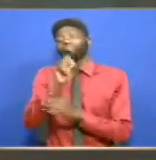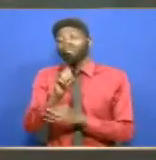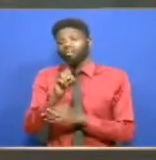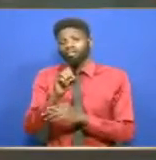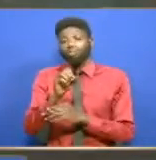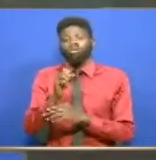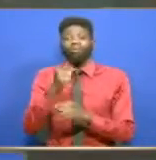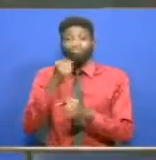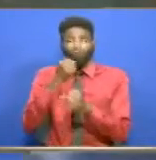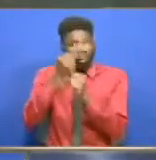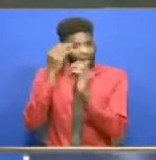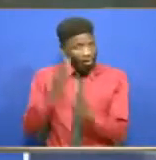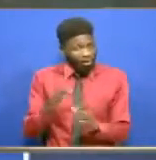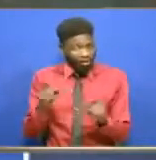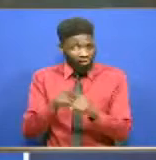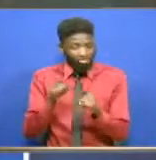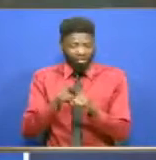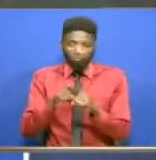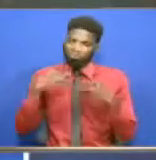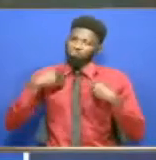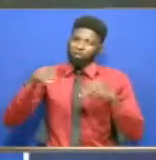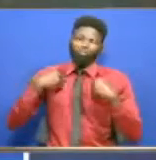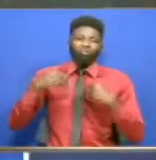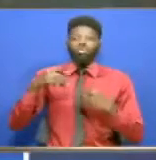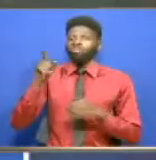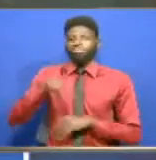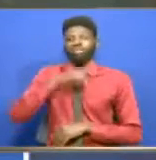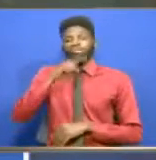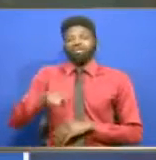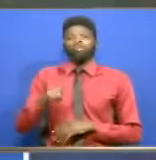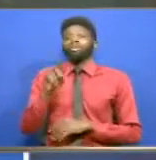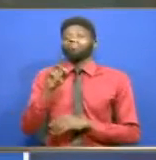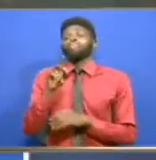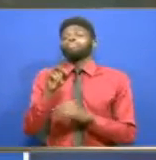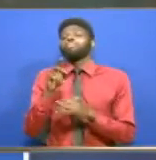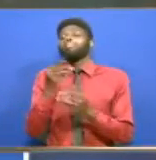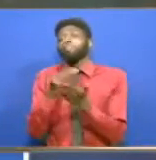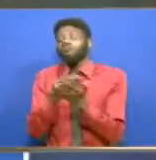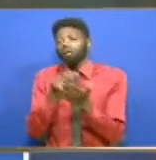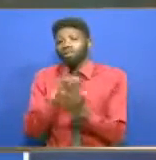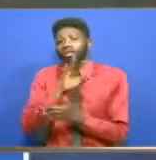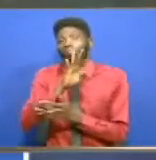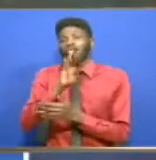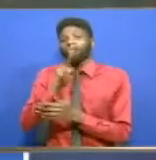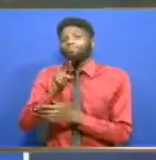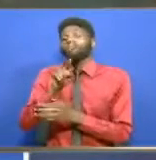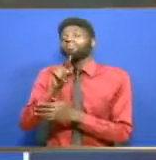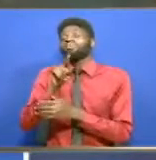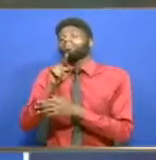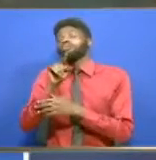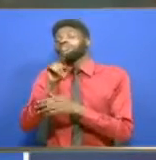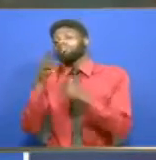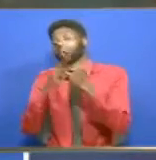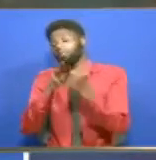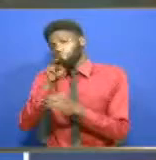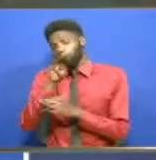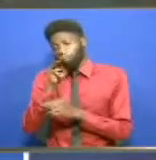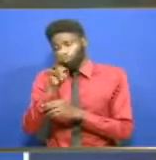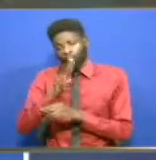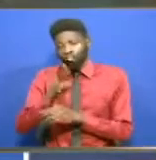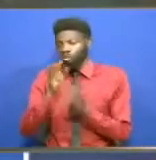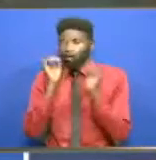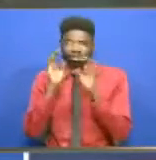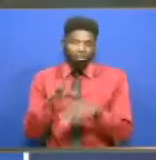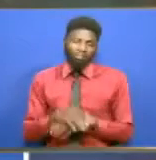shilingi milioni 34.9 pesa za serikali ya kaunti hiyo kupitia utoaji zabuni bila kuzingatia